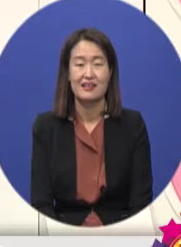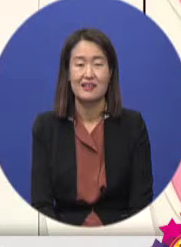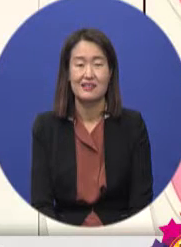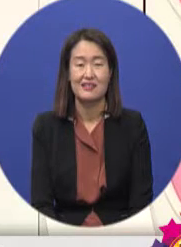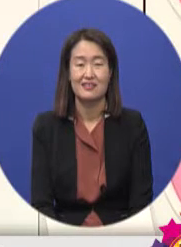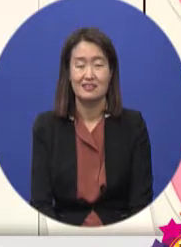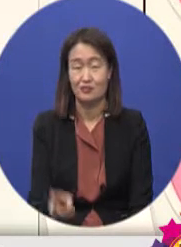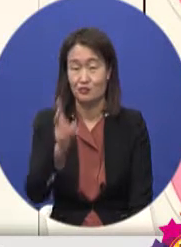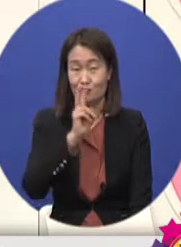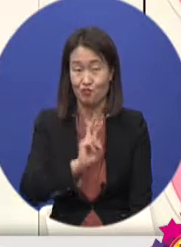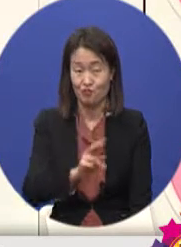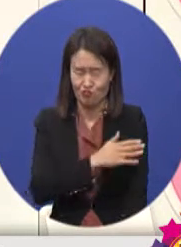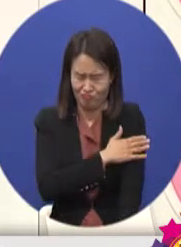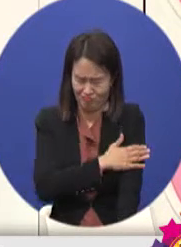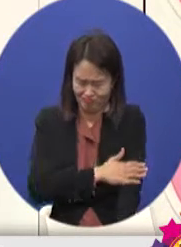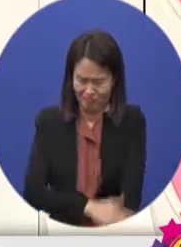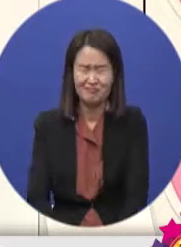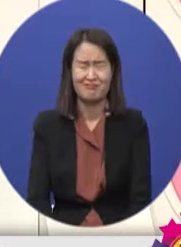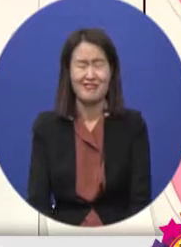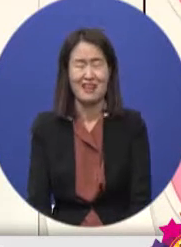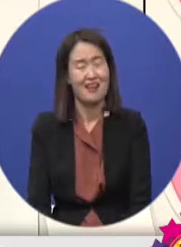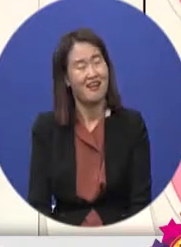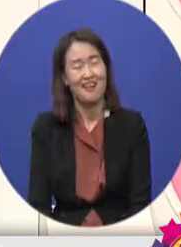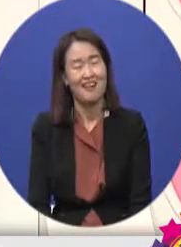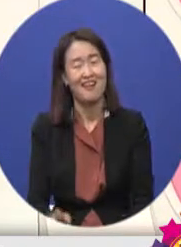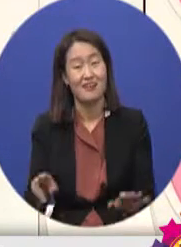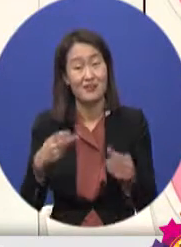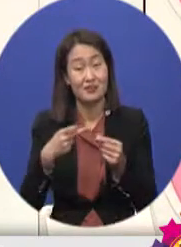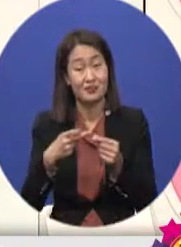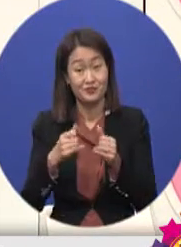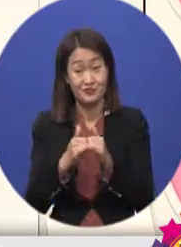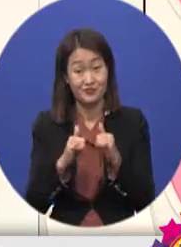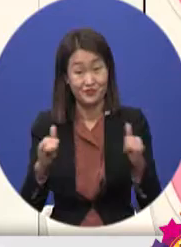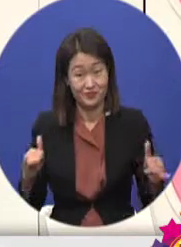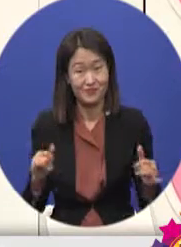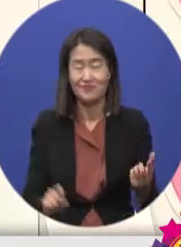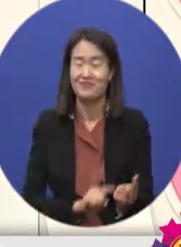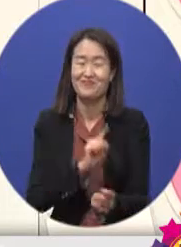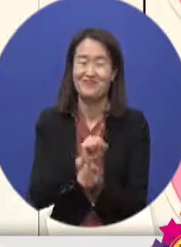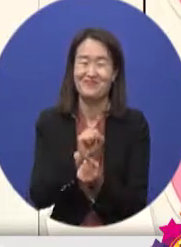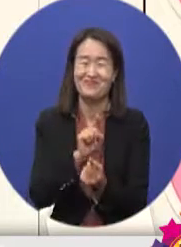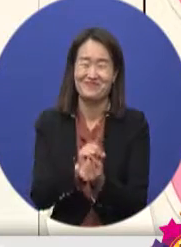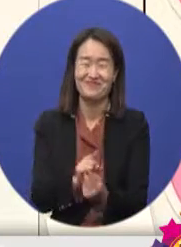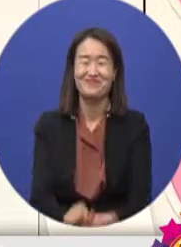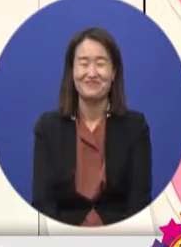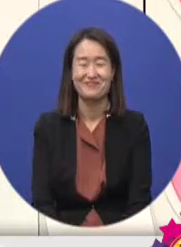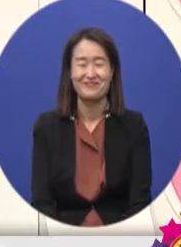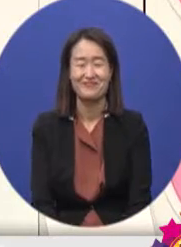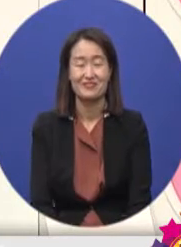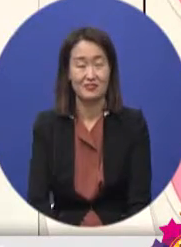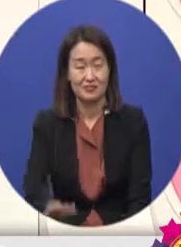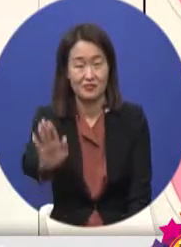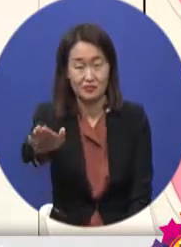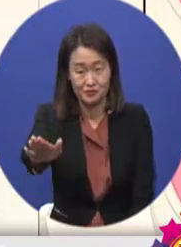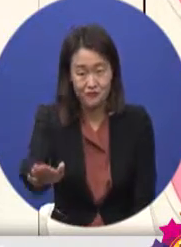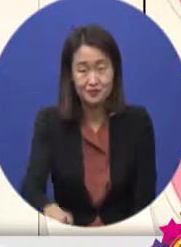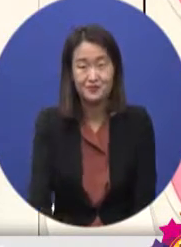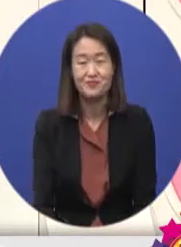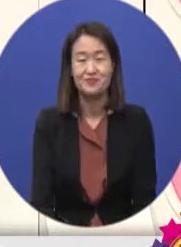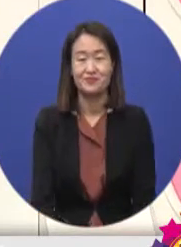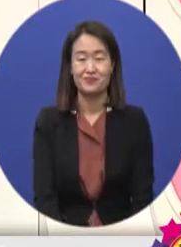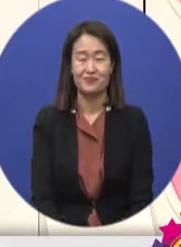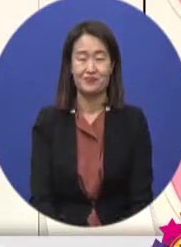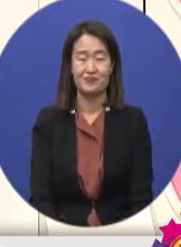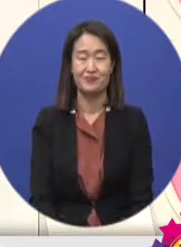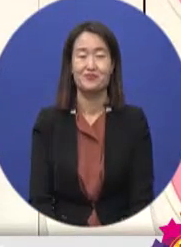아이고 참 노래 좀 잘하신다 다들. 12번째 참가자 또 달려가서 모시겠습니다. 어서 오세요.